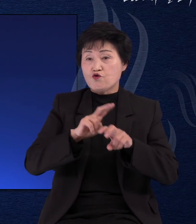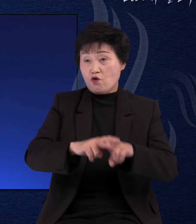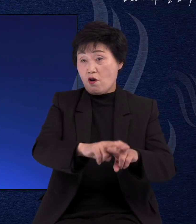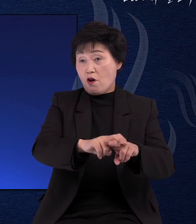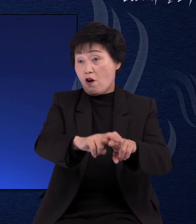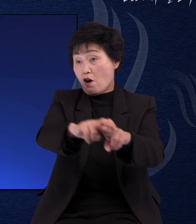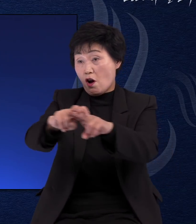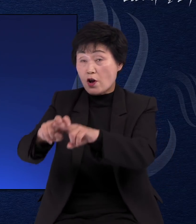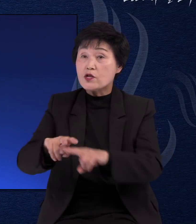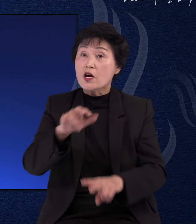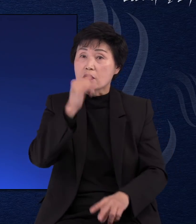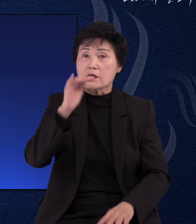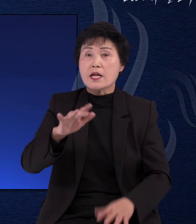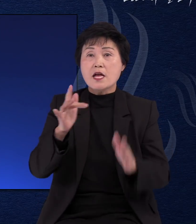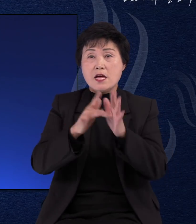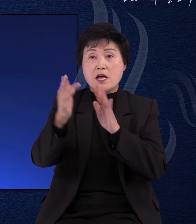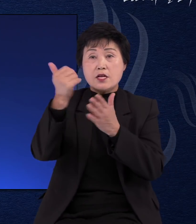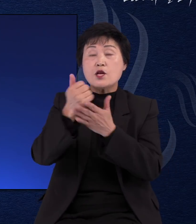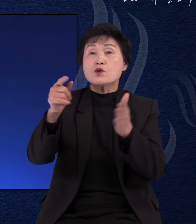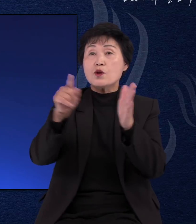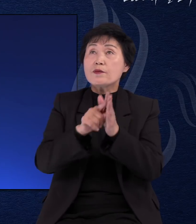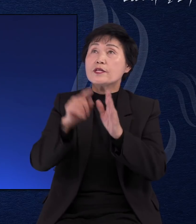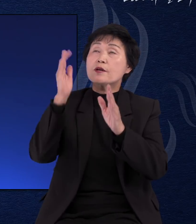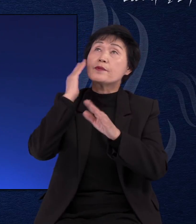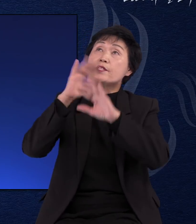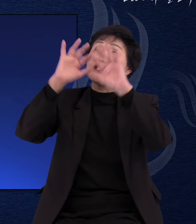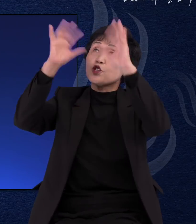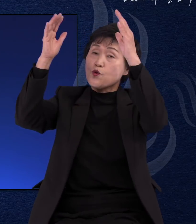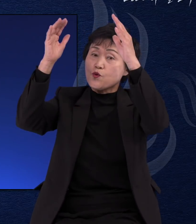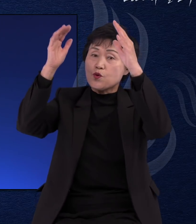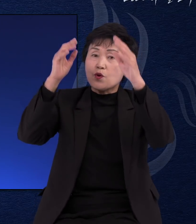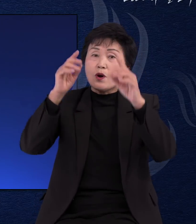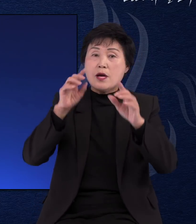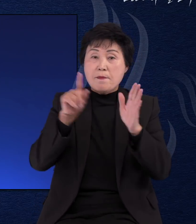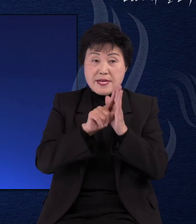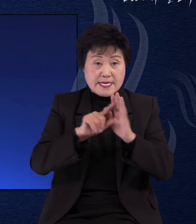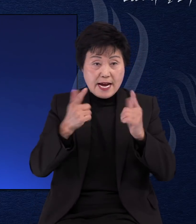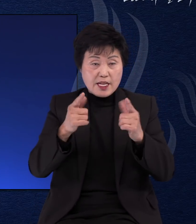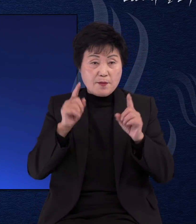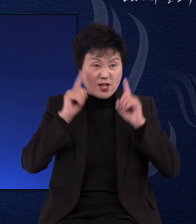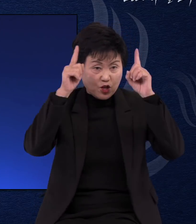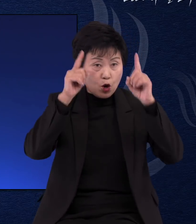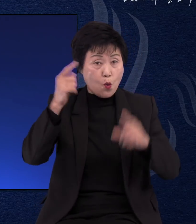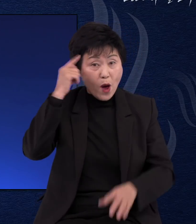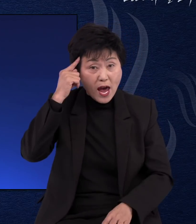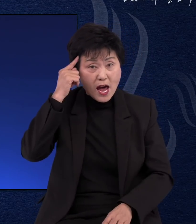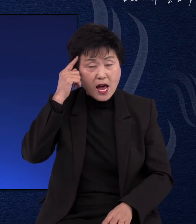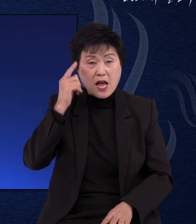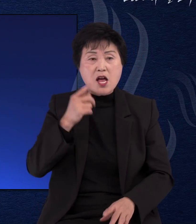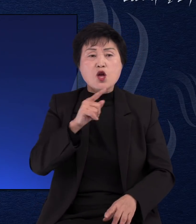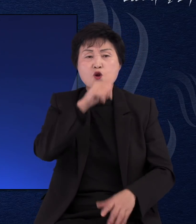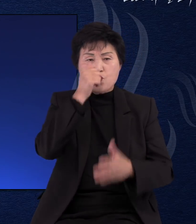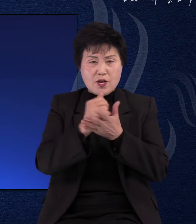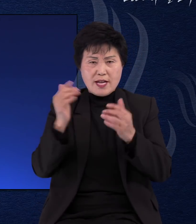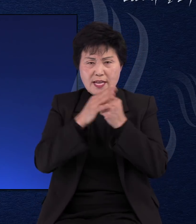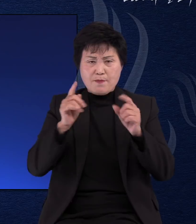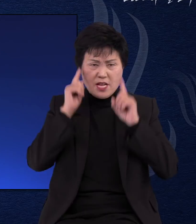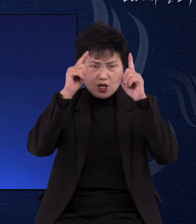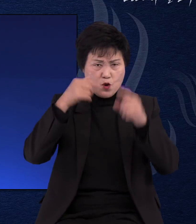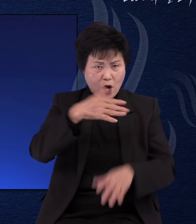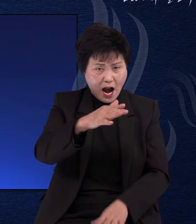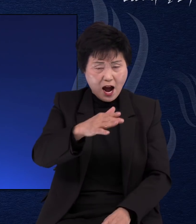예수 안 믿으면 오늘 지옥 간다. 왠 줄 아냐? 너희는 죄 때문에 지옥 간다. 이렇게 말씀을 하시는 거예요. 제가